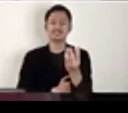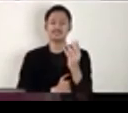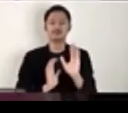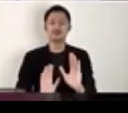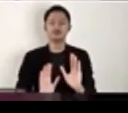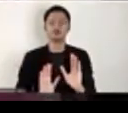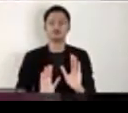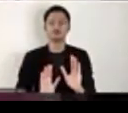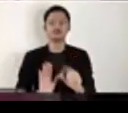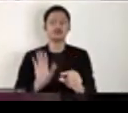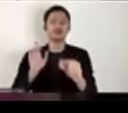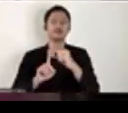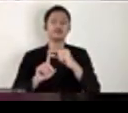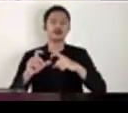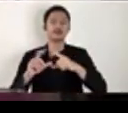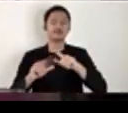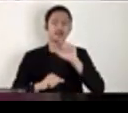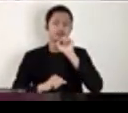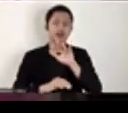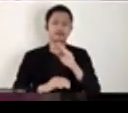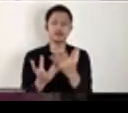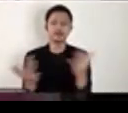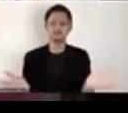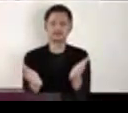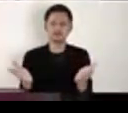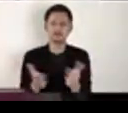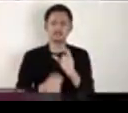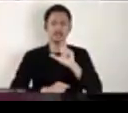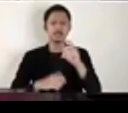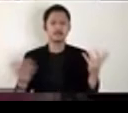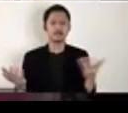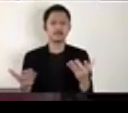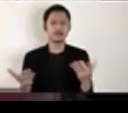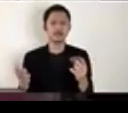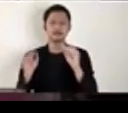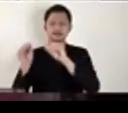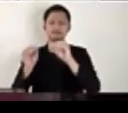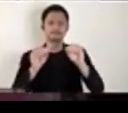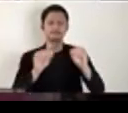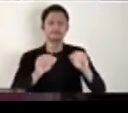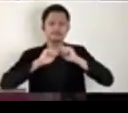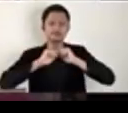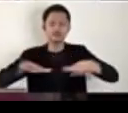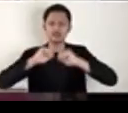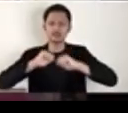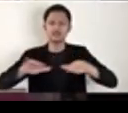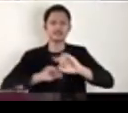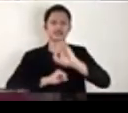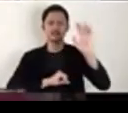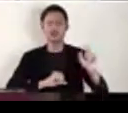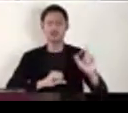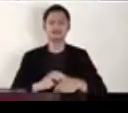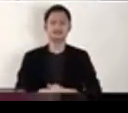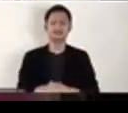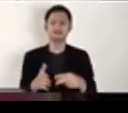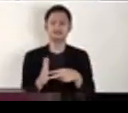satu pasal yang mengetahui bahwa pemberdayaan masyarakat ini dilakukan melalui tadi semacam edukasi sosialisasi dan lain sebagainya itu oleh karena